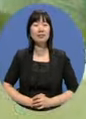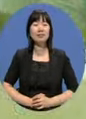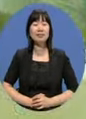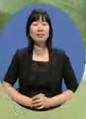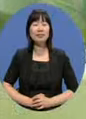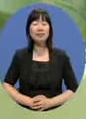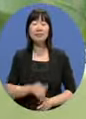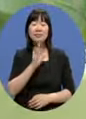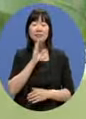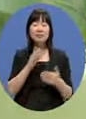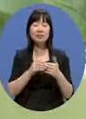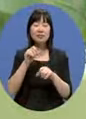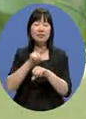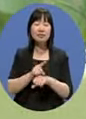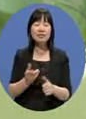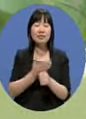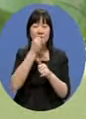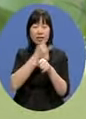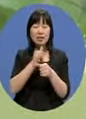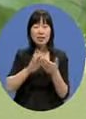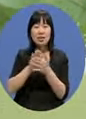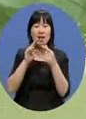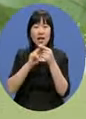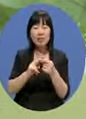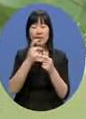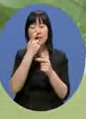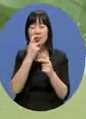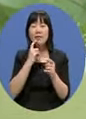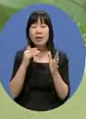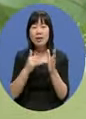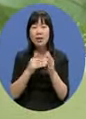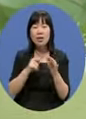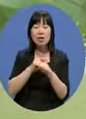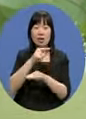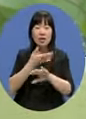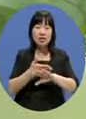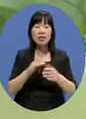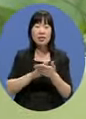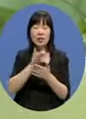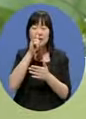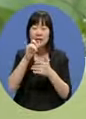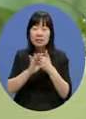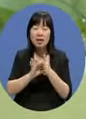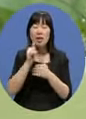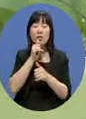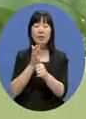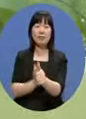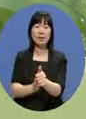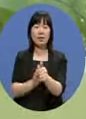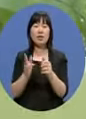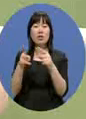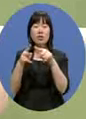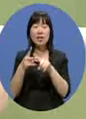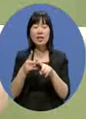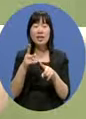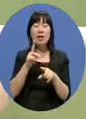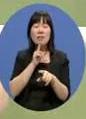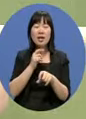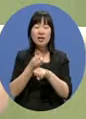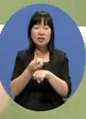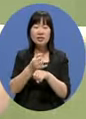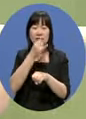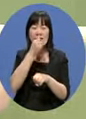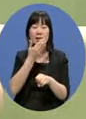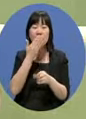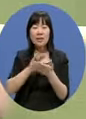주세요네 주도성을 키울 수 있는 놀이 함께 배워봤는데요이 외에도 또 다른 노래 있으면 소개해주세요 선생님 네네 한 두 가지 정도 좀 말씀드릴